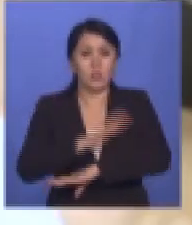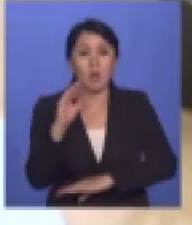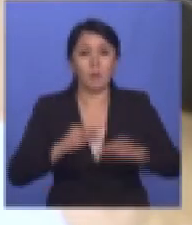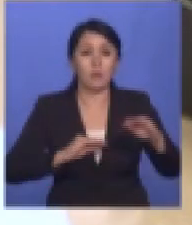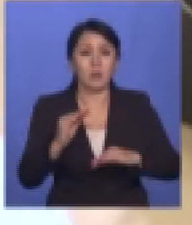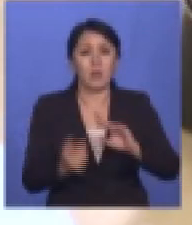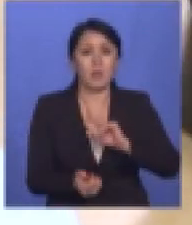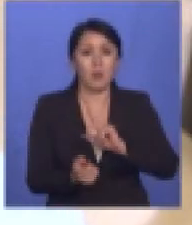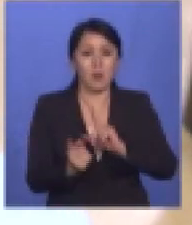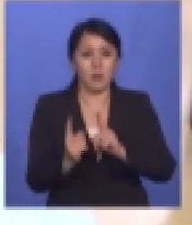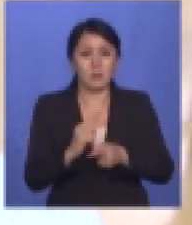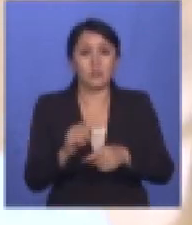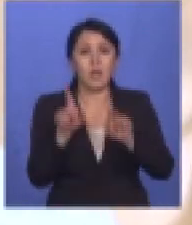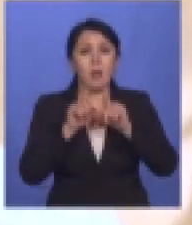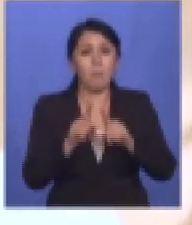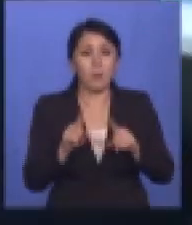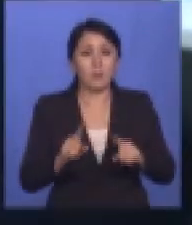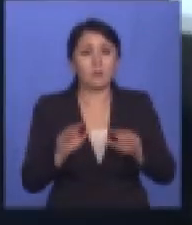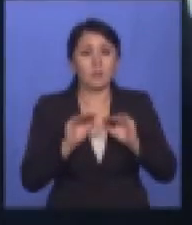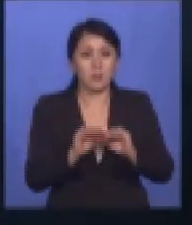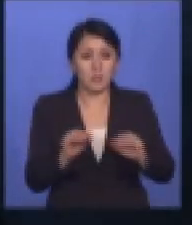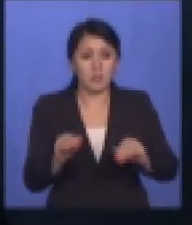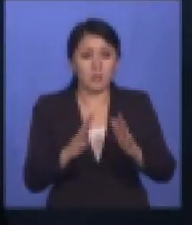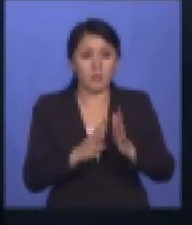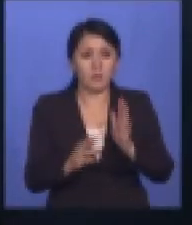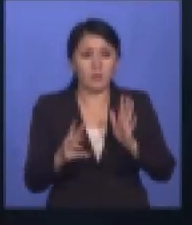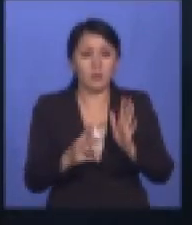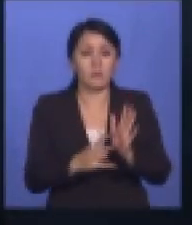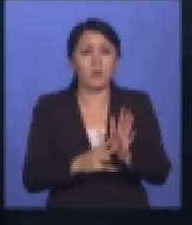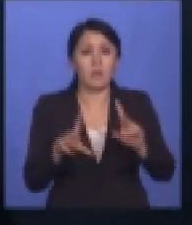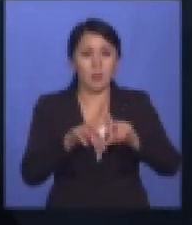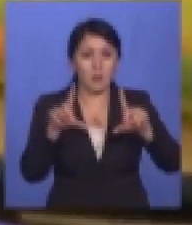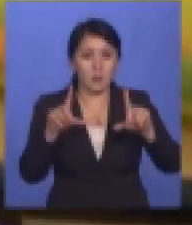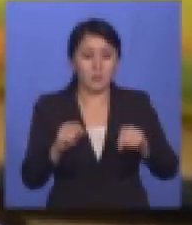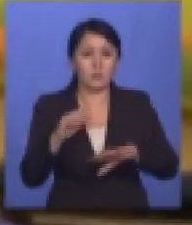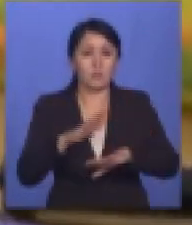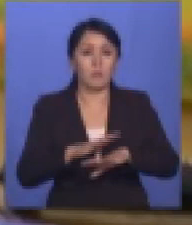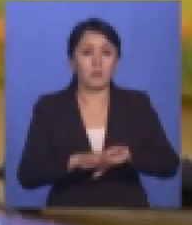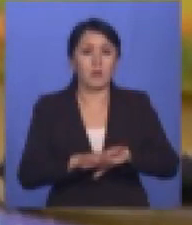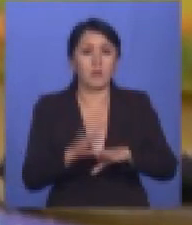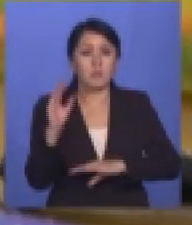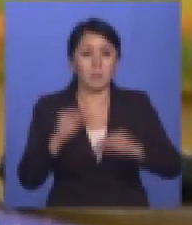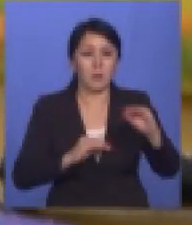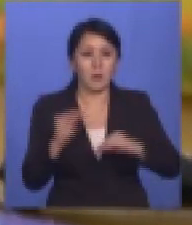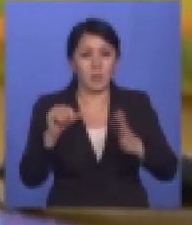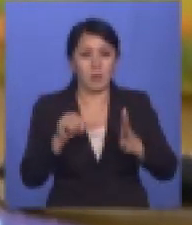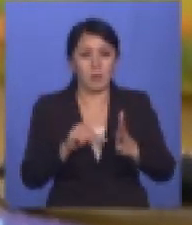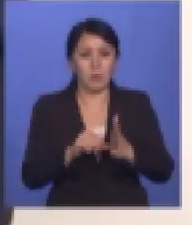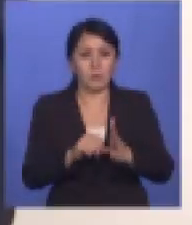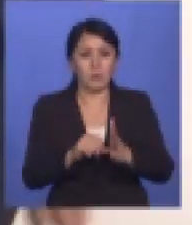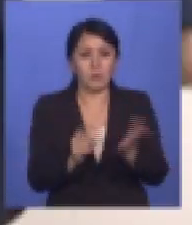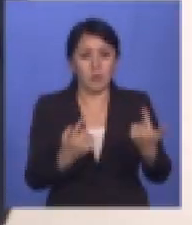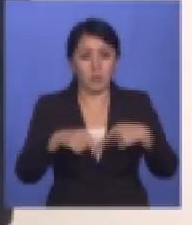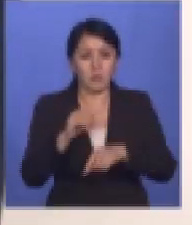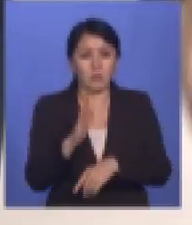жаңартылды. Ел бойынша ерекше балаларды оқытатын 98 білім беру мекемесі қордың жарақтандыру жобасына қатысады. Былтыр ұйым